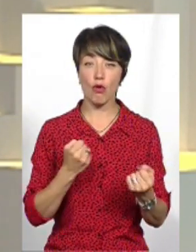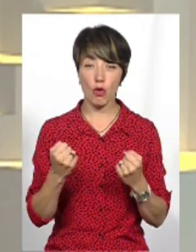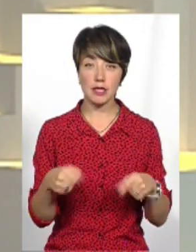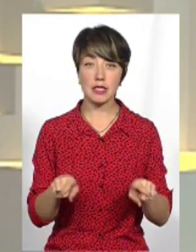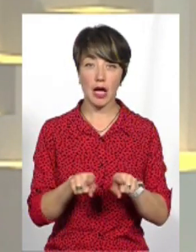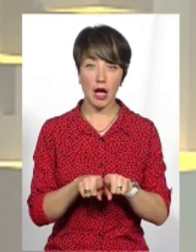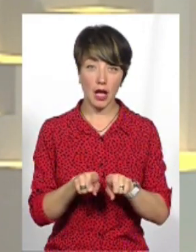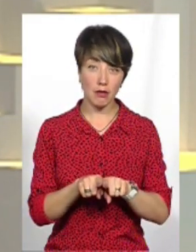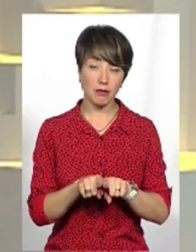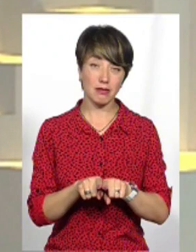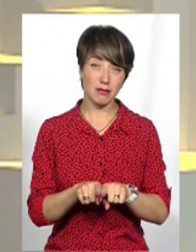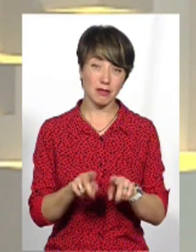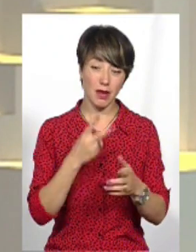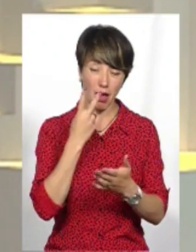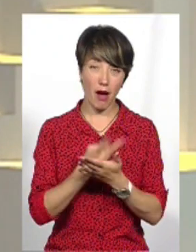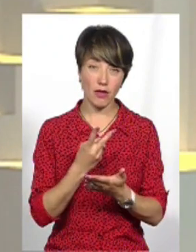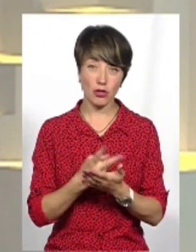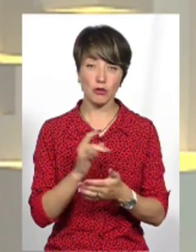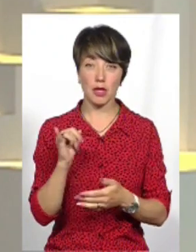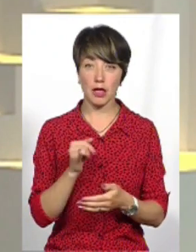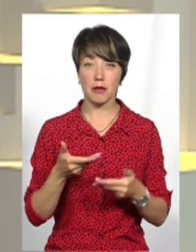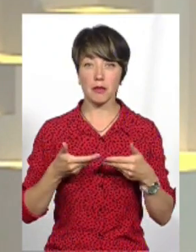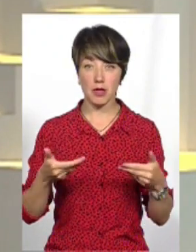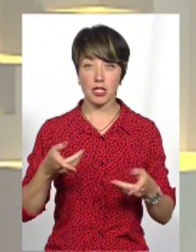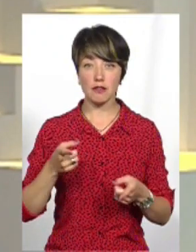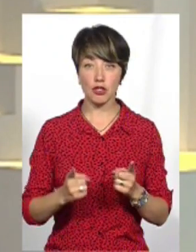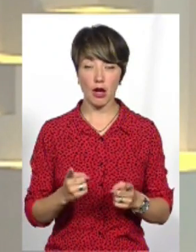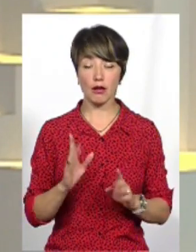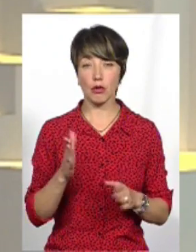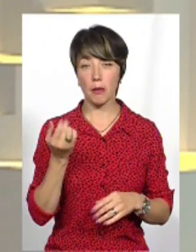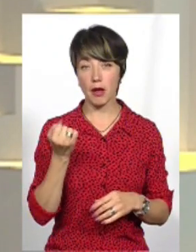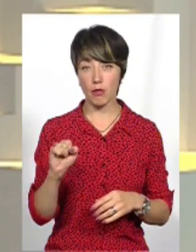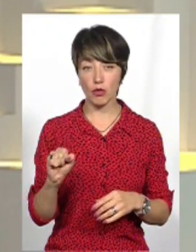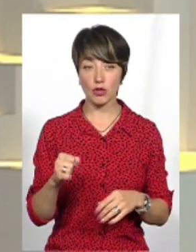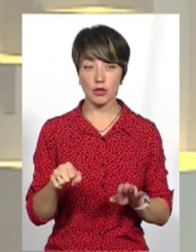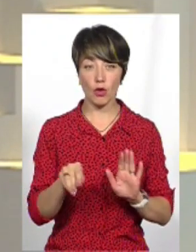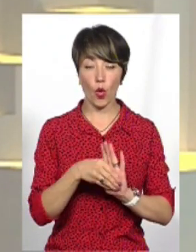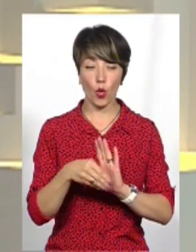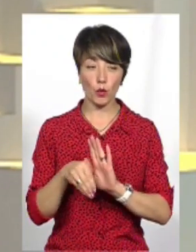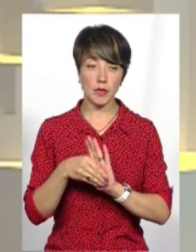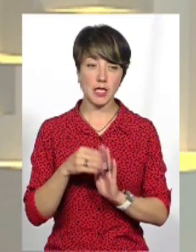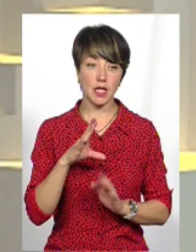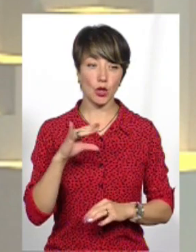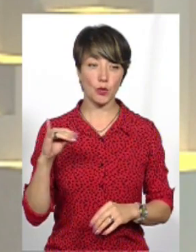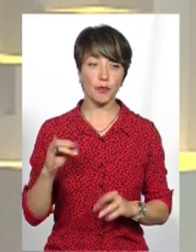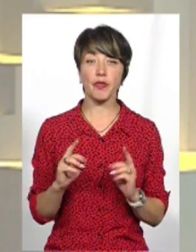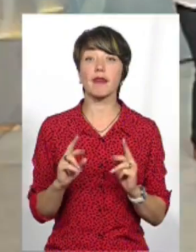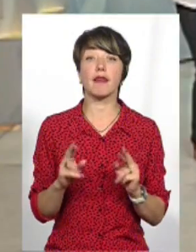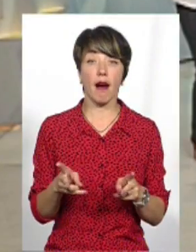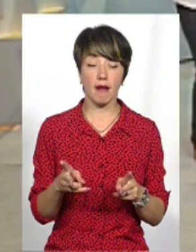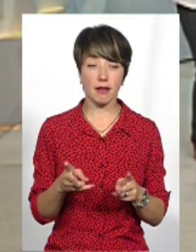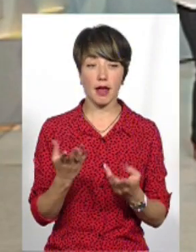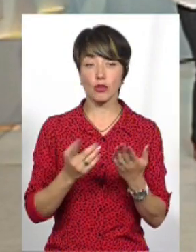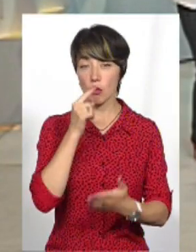з таким явищем. І я думаю, що ми, звичайно, переможемо таке явище, як корупція. Яким чином, якщо ви